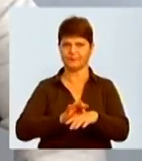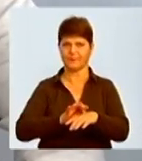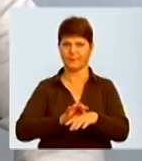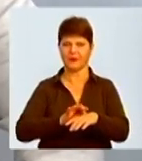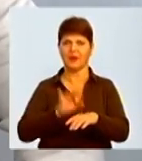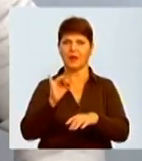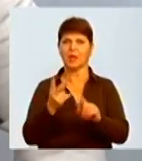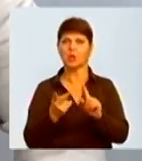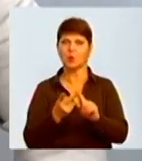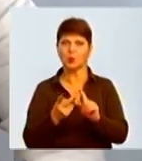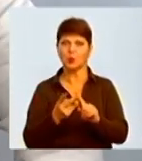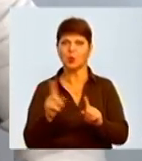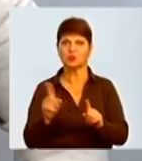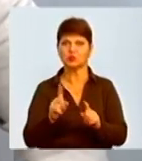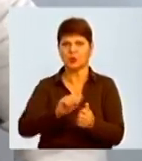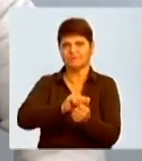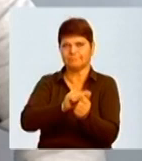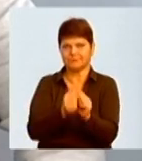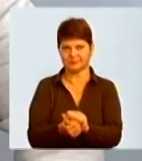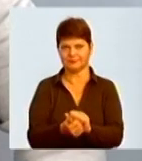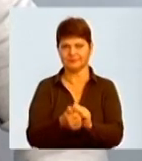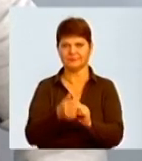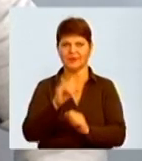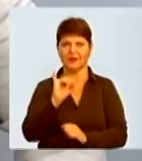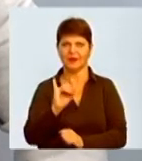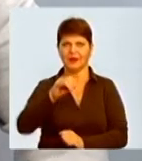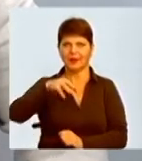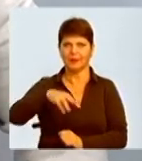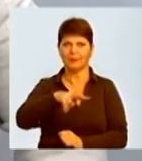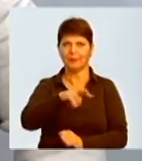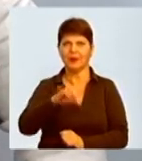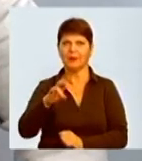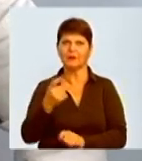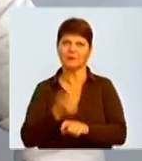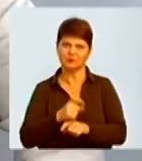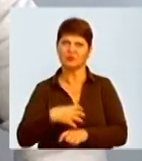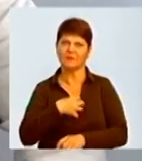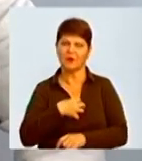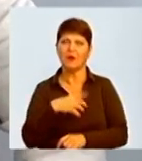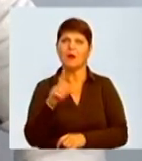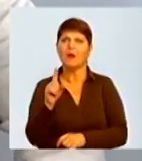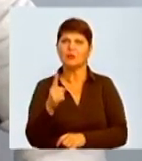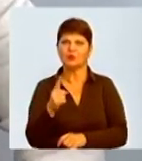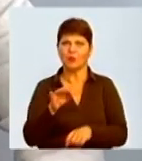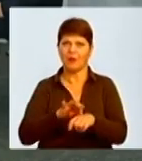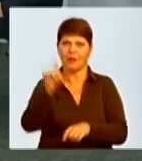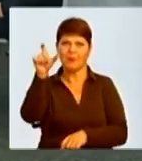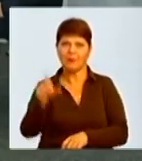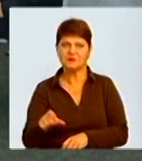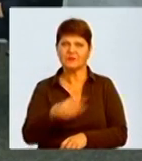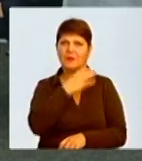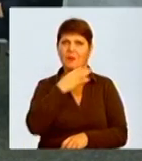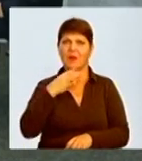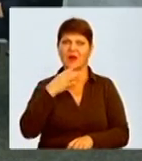момент, то що ми дефект заміщуємо імплантом, це дуже важливо. Чому? Тому що реабілітація даних пацієнтів проходить набагато